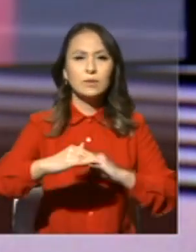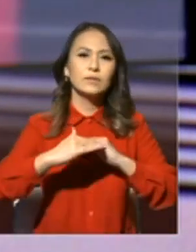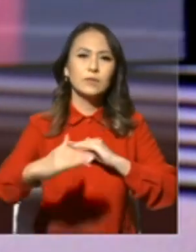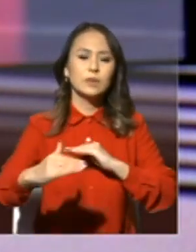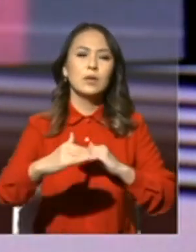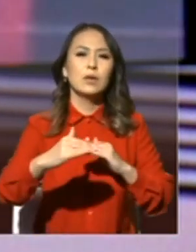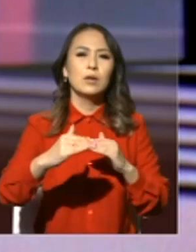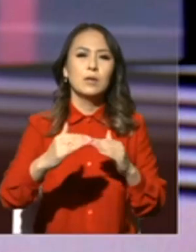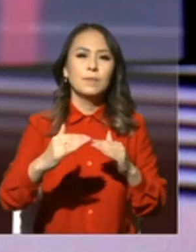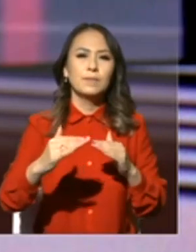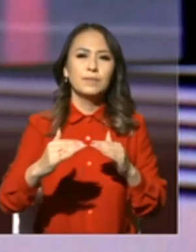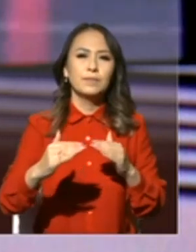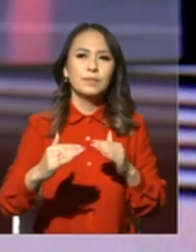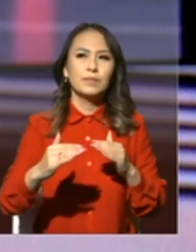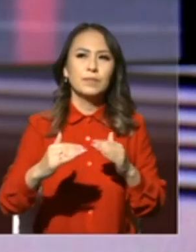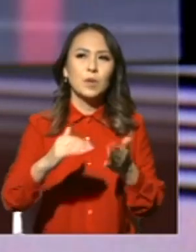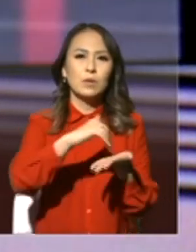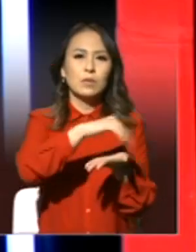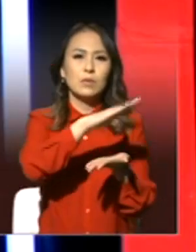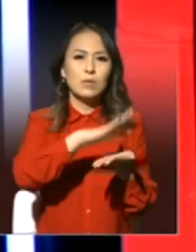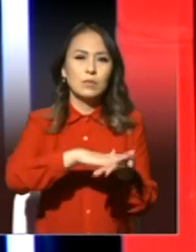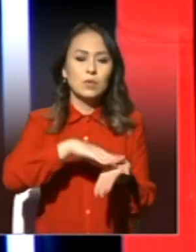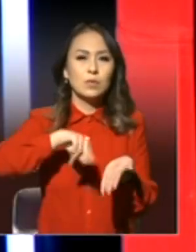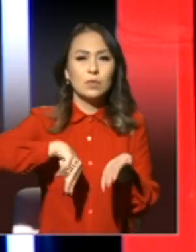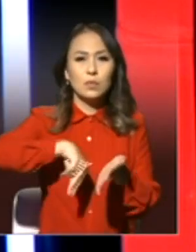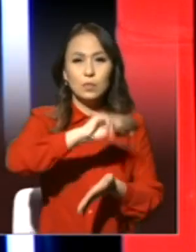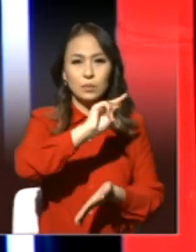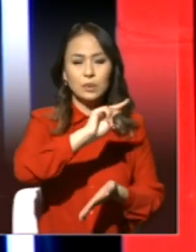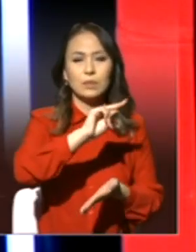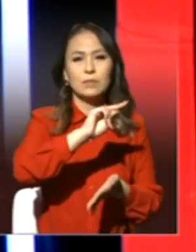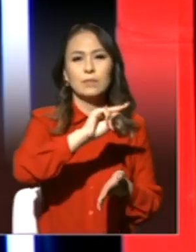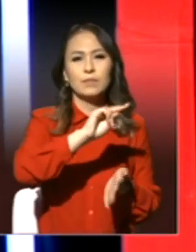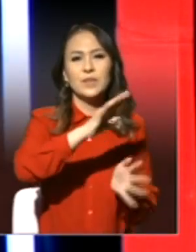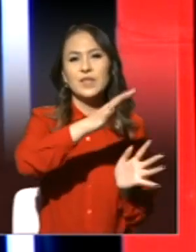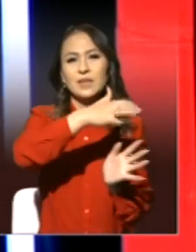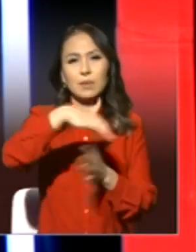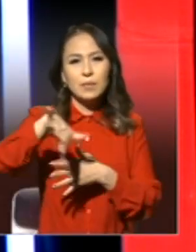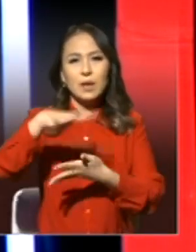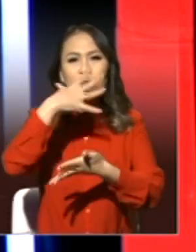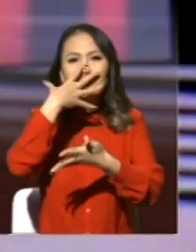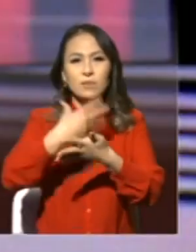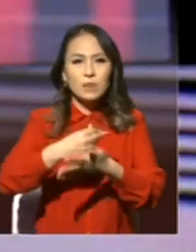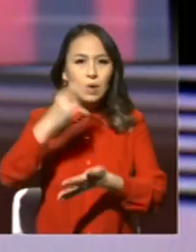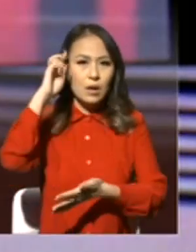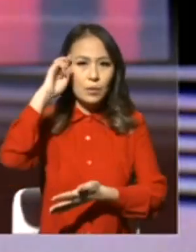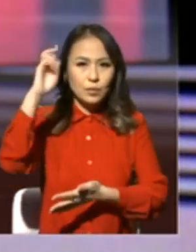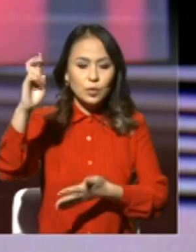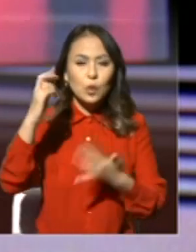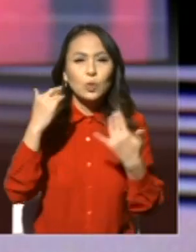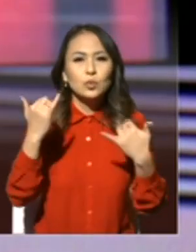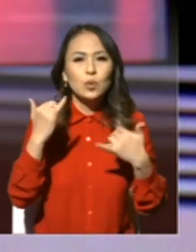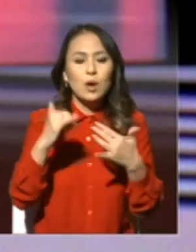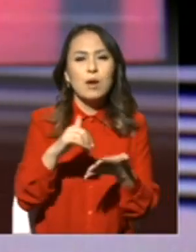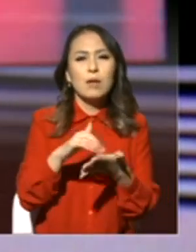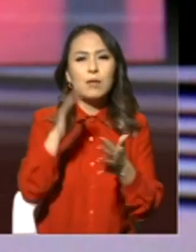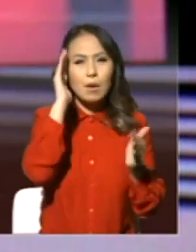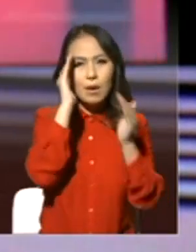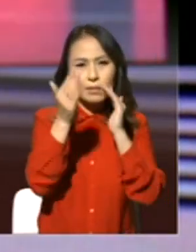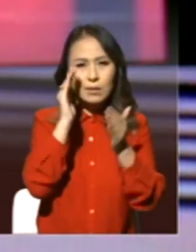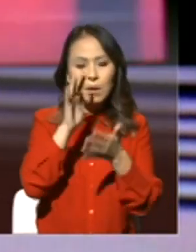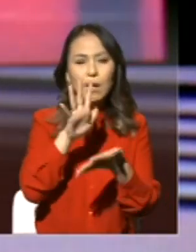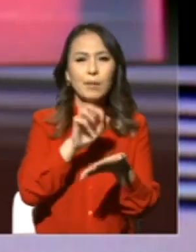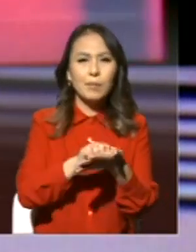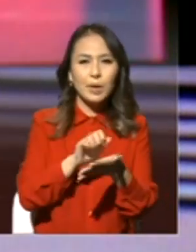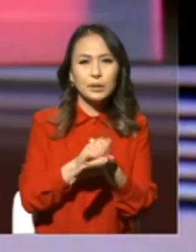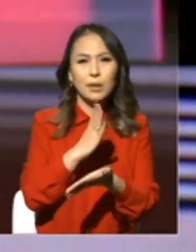толтырып, әкетіп, ол енді төмен бағамен алатын сондай жағдайы бар. Сосын контрабандасы бар. Соны